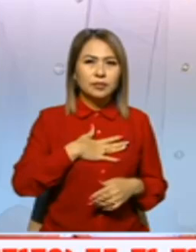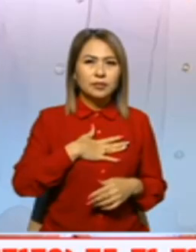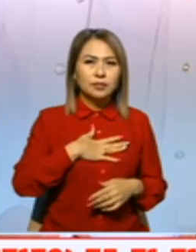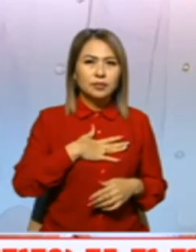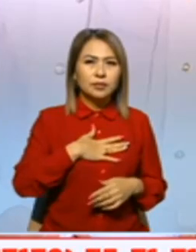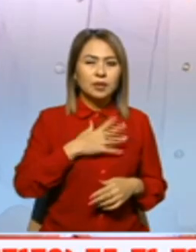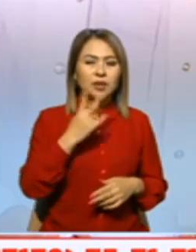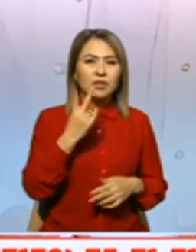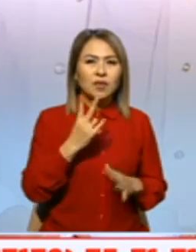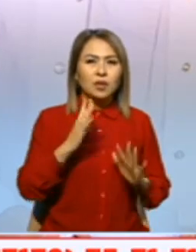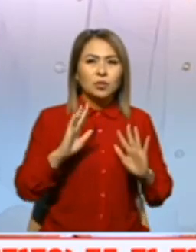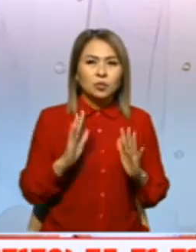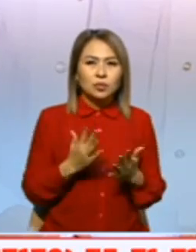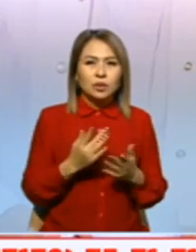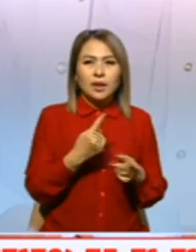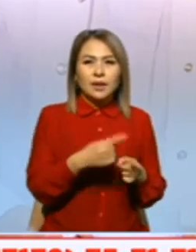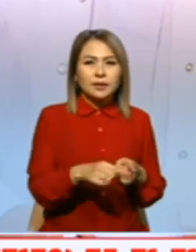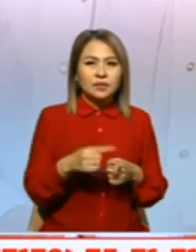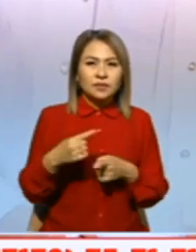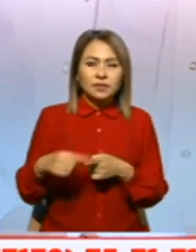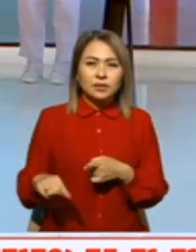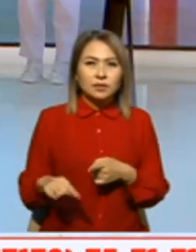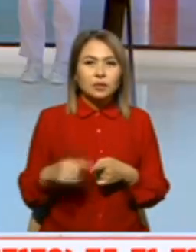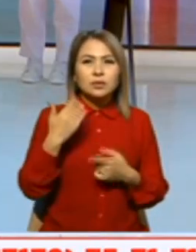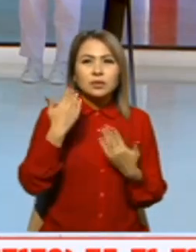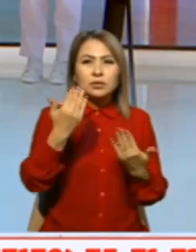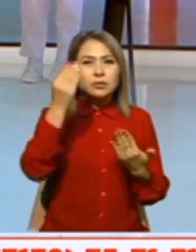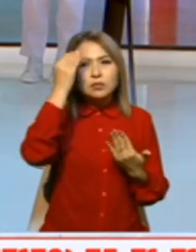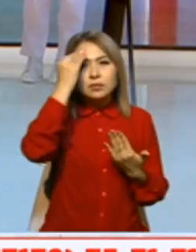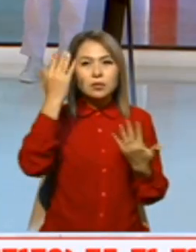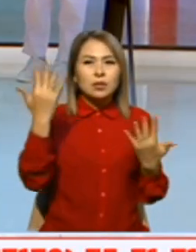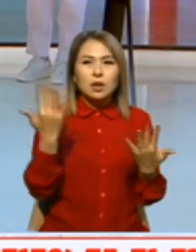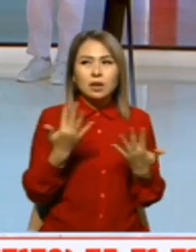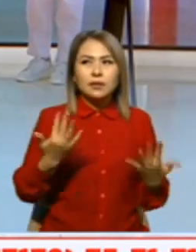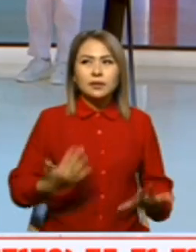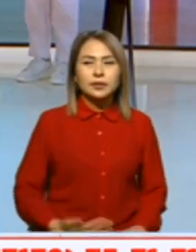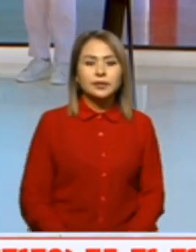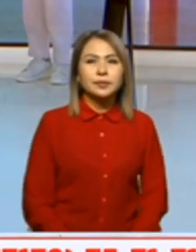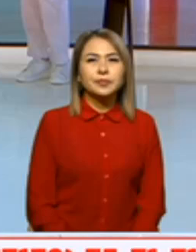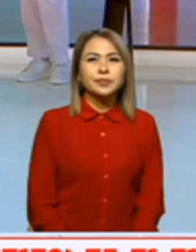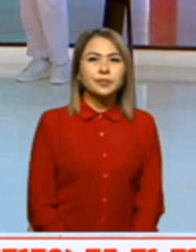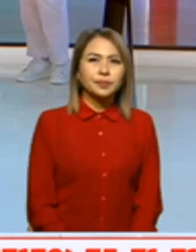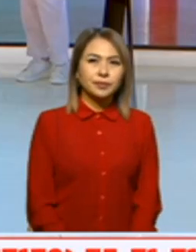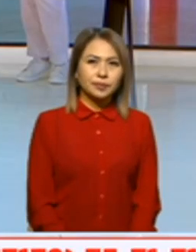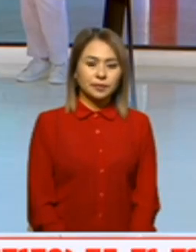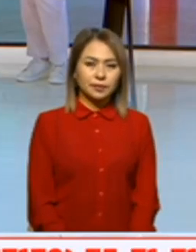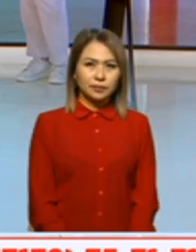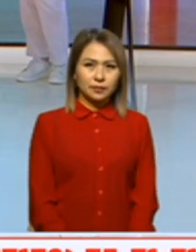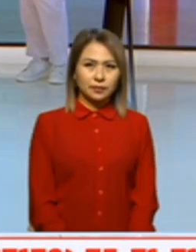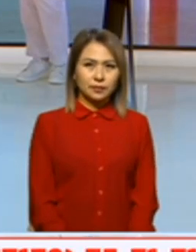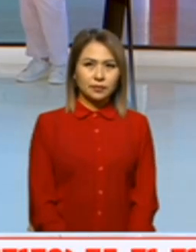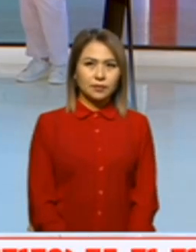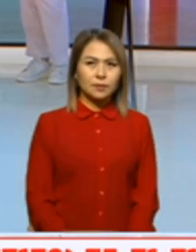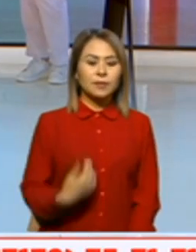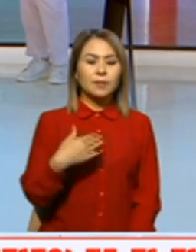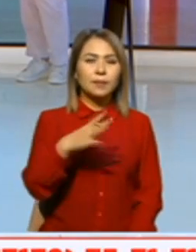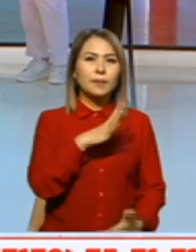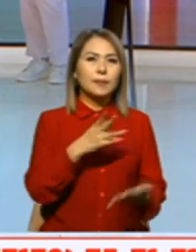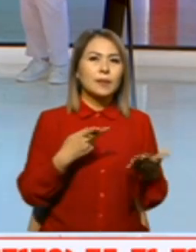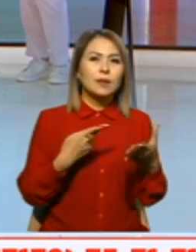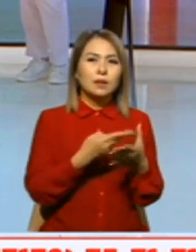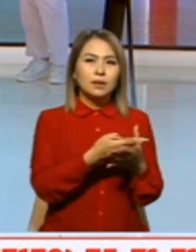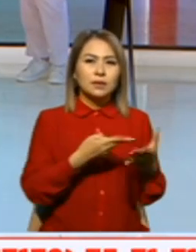Екі жағдайда да екі түрлі дәрігерлер айтып тұр. Сіз не дейсіз? Енді мен бұл кісі айтып отыр ғой, мрт-сы бар,